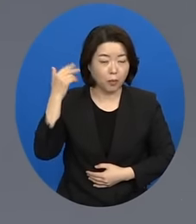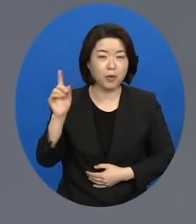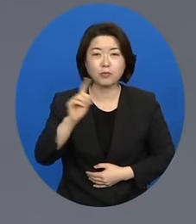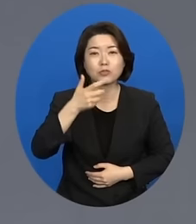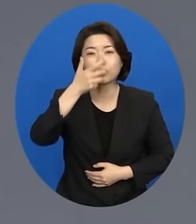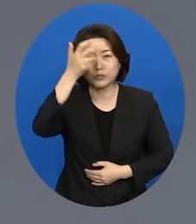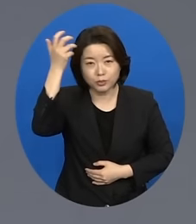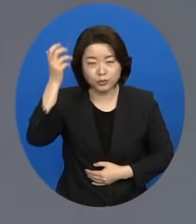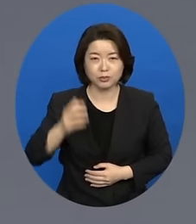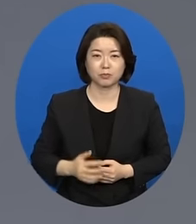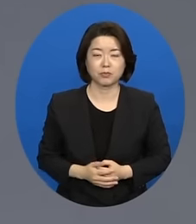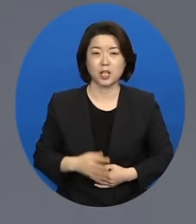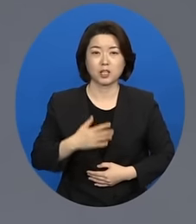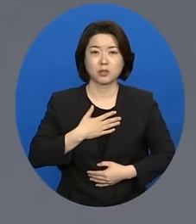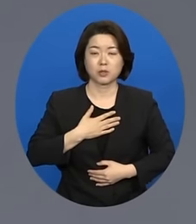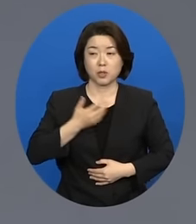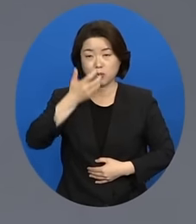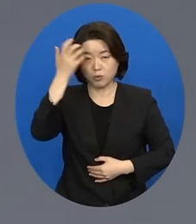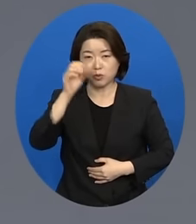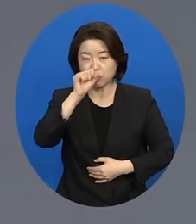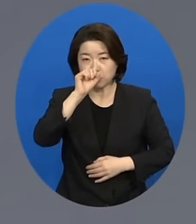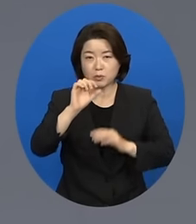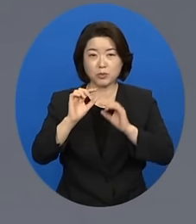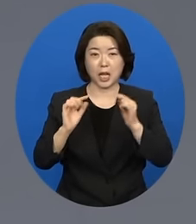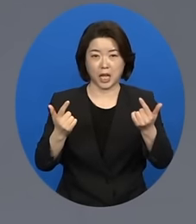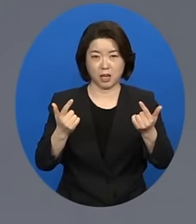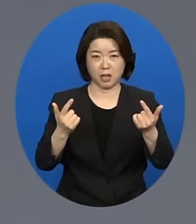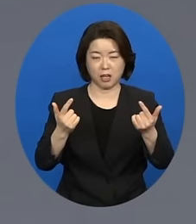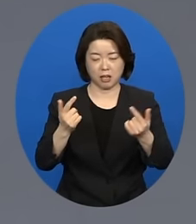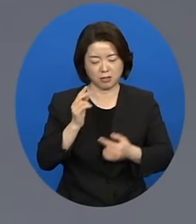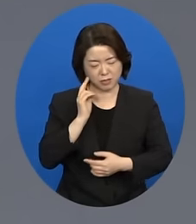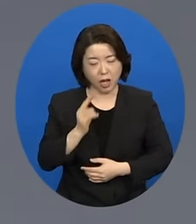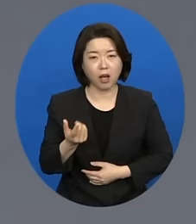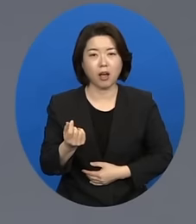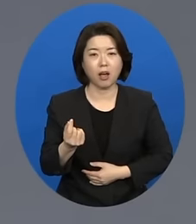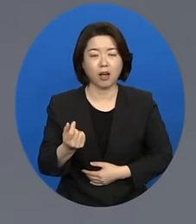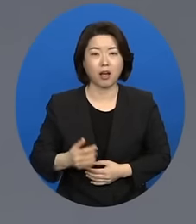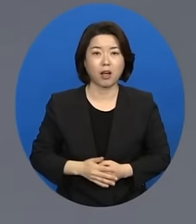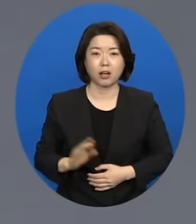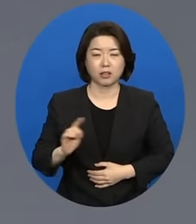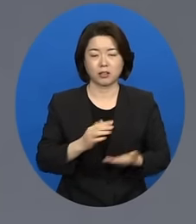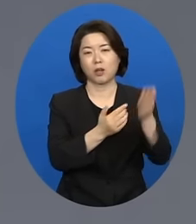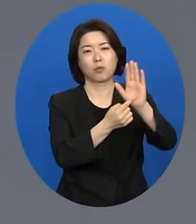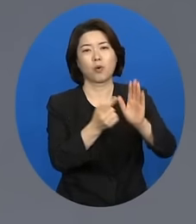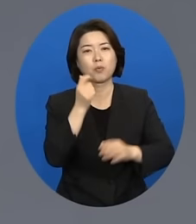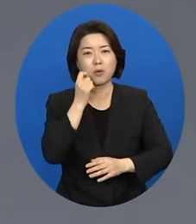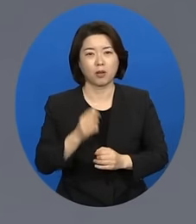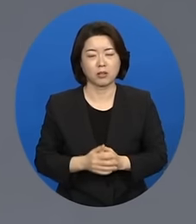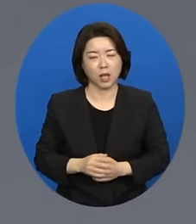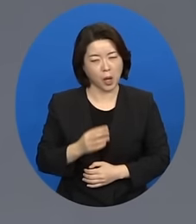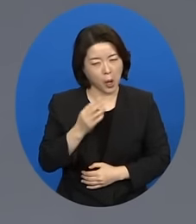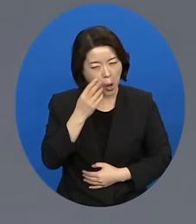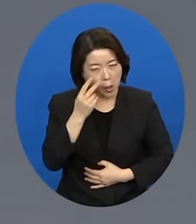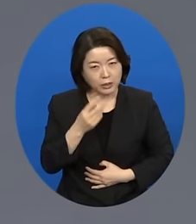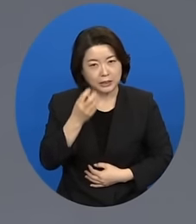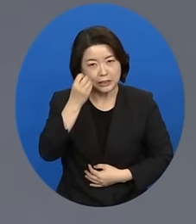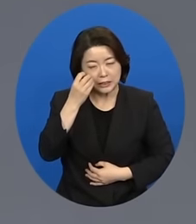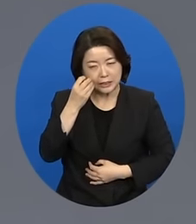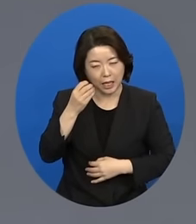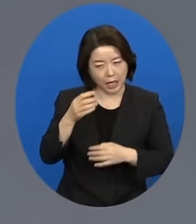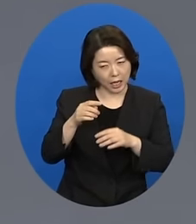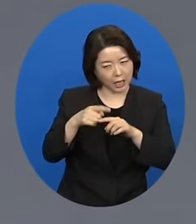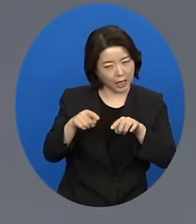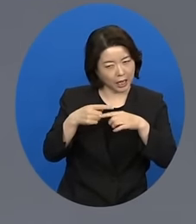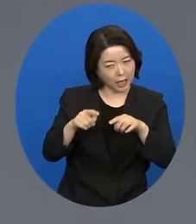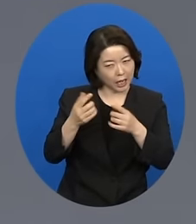꾸셨습니까? 저도 좀 꿈을 꿨는데 심상치 않은 꿈을 꿨어요. 근데 공개하진 않겠습니다. 혹시 이상하게 해석을